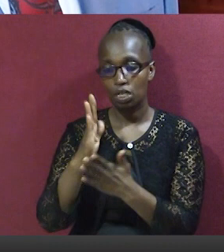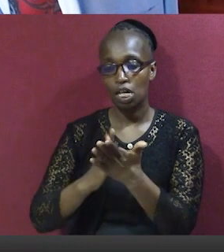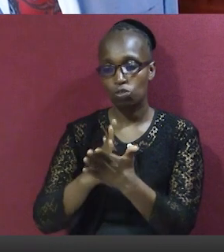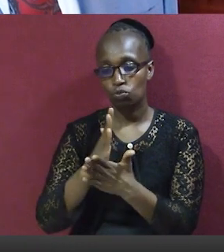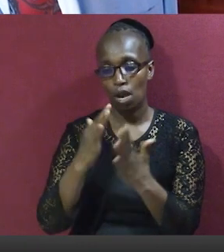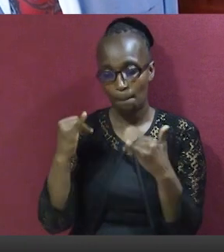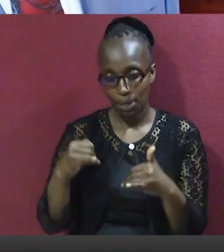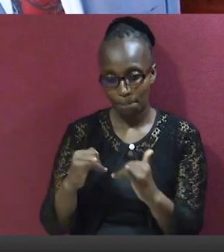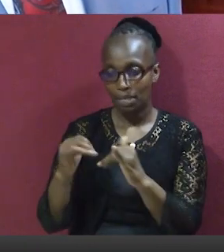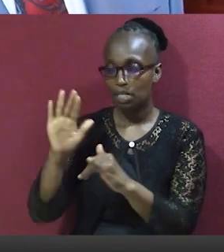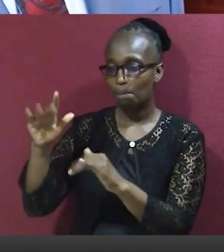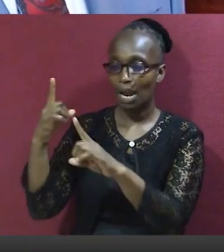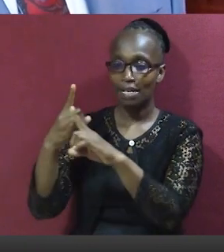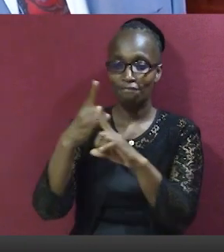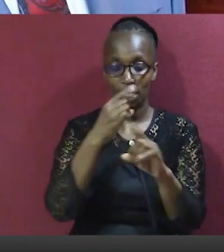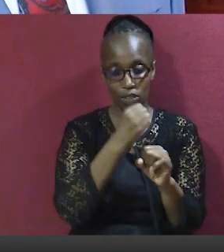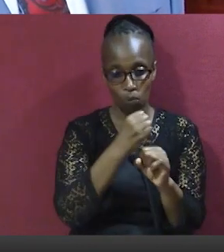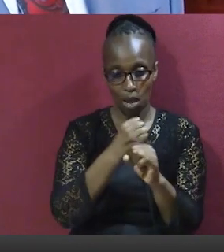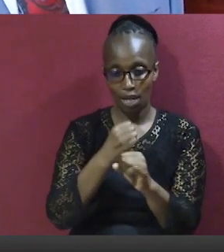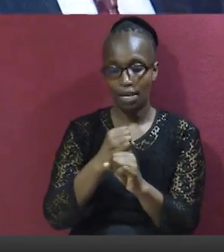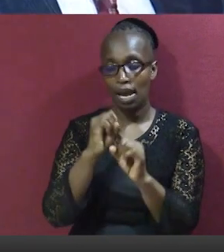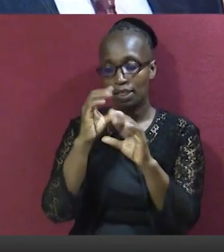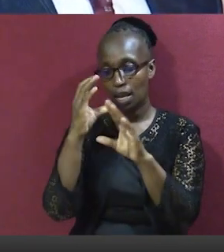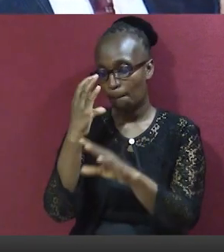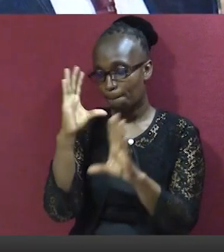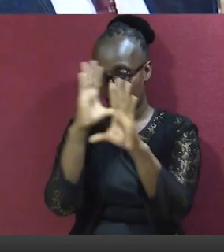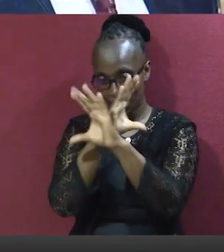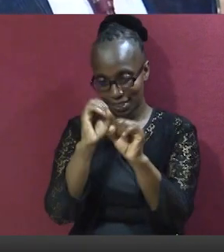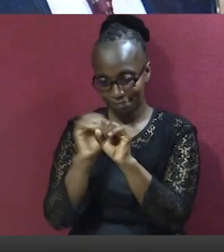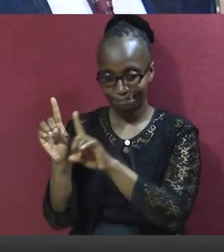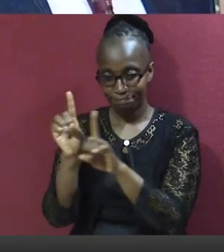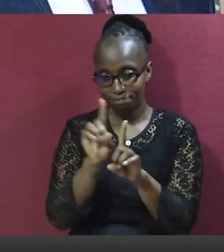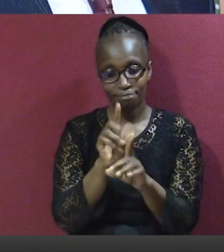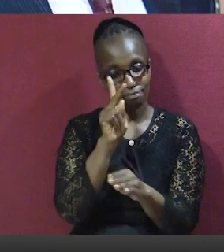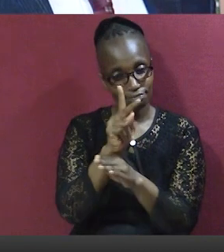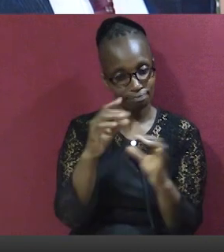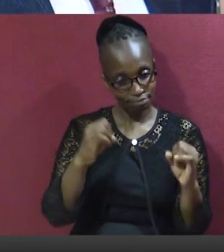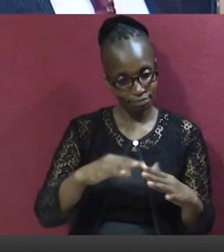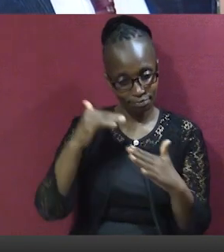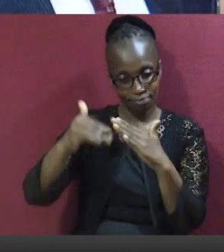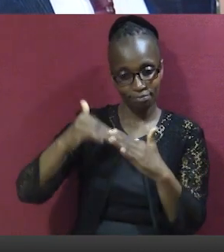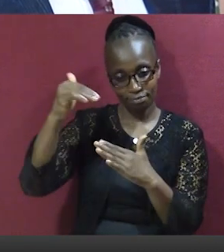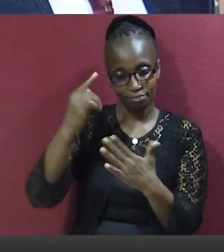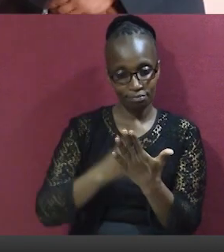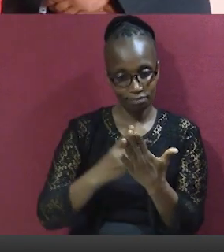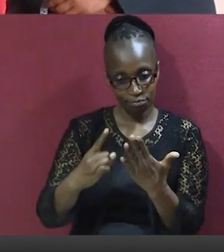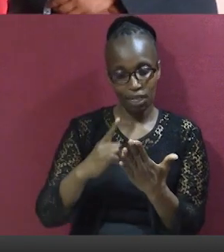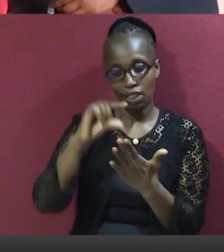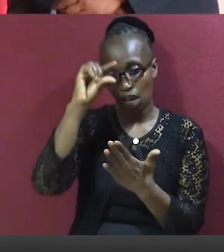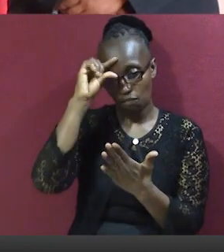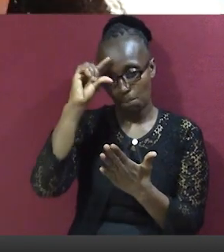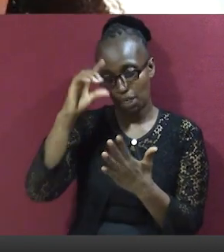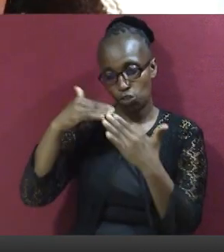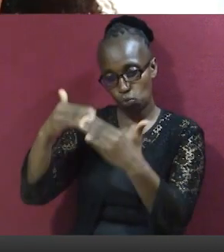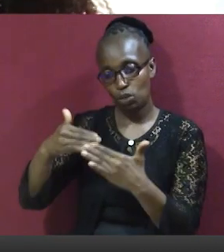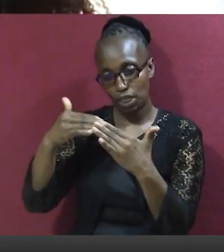bilioni 31 katika kufanikisha shughuli zao tofauti. Rais akiweka wazi kuwa juma lijalo serikali